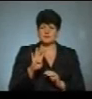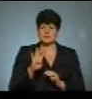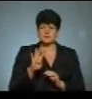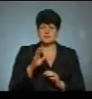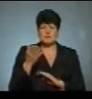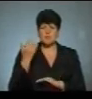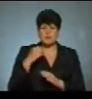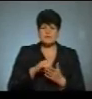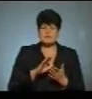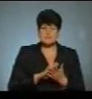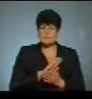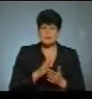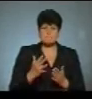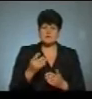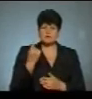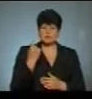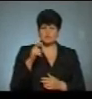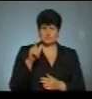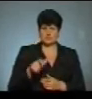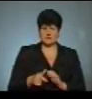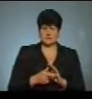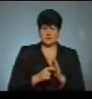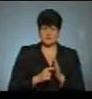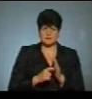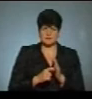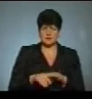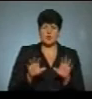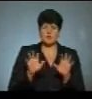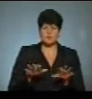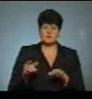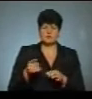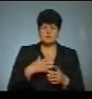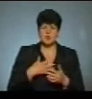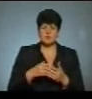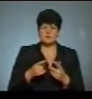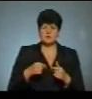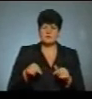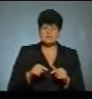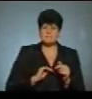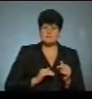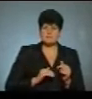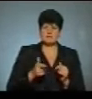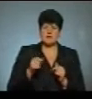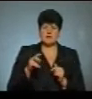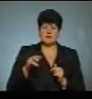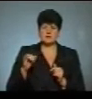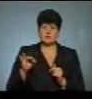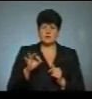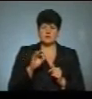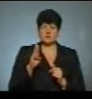записом не більше одного пацієнта в кабінеті. Голова Тернопільської громадської організації підприємця Галичини Ольга